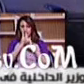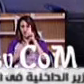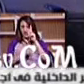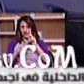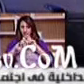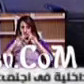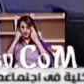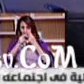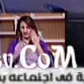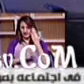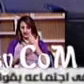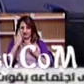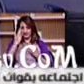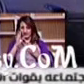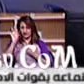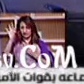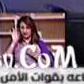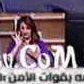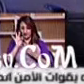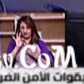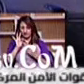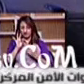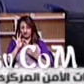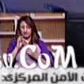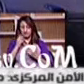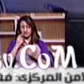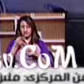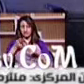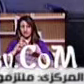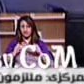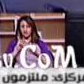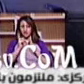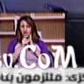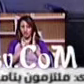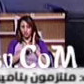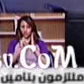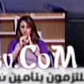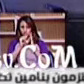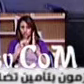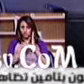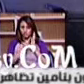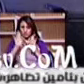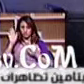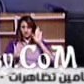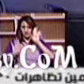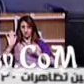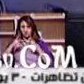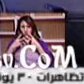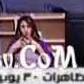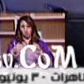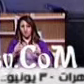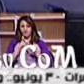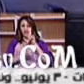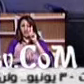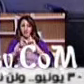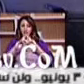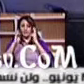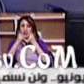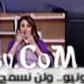عبد الله نائبا عاما قرارا صحيحا لا يشوب اي خطا قانوني وان الدستور الذي استفتي عليه شعب مصر وفقت عليه